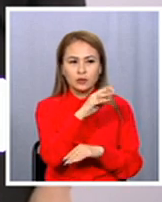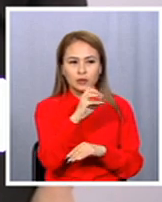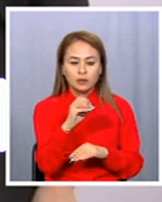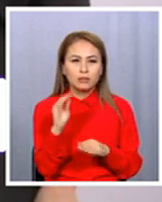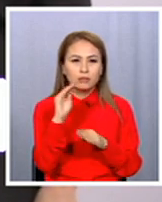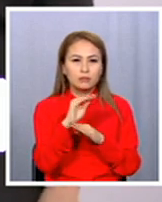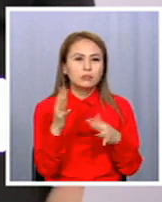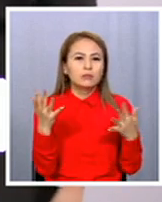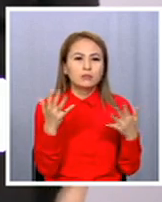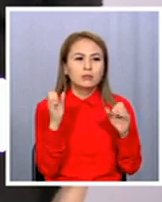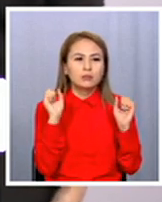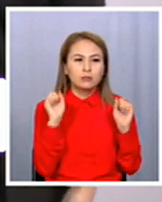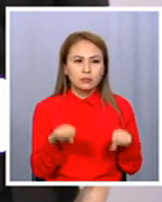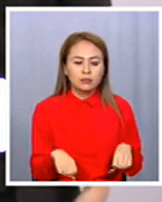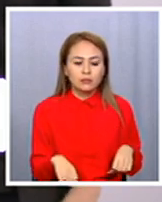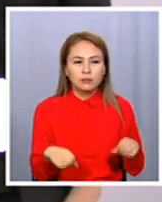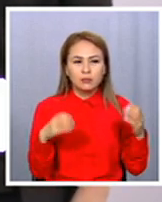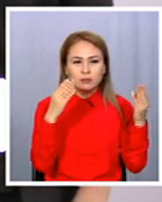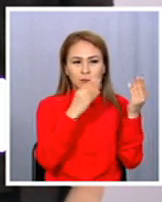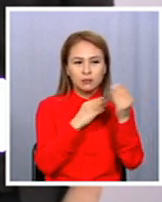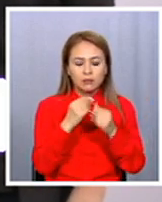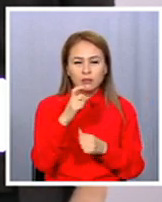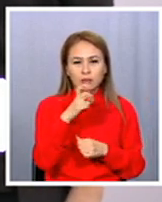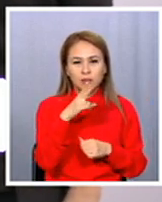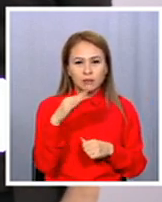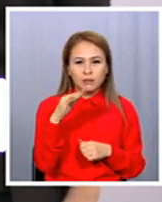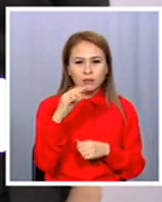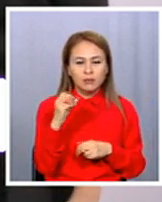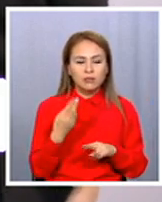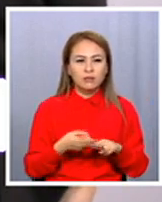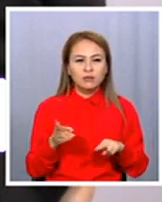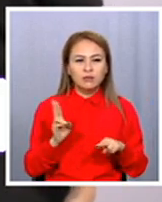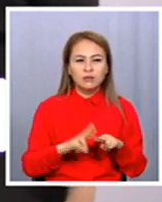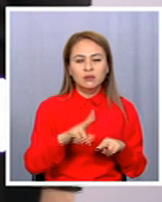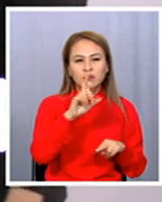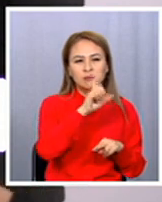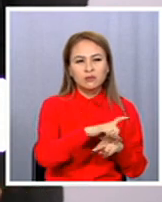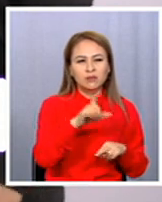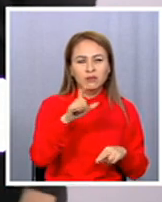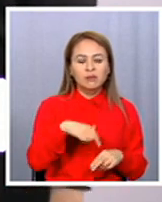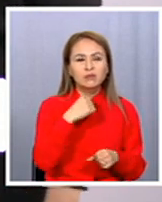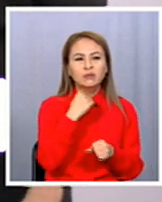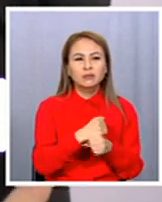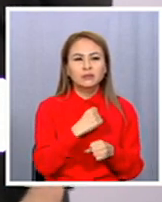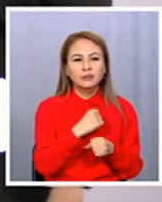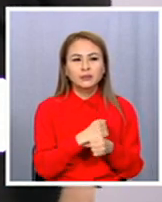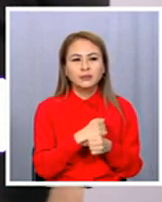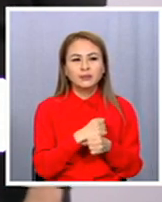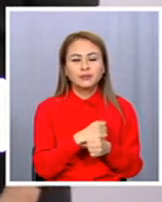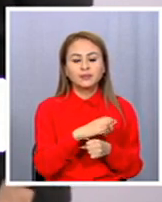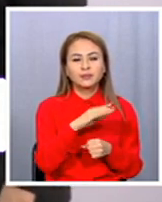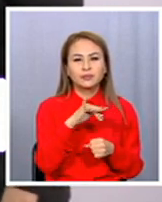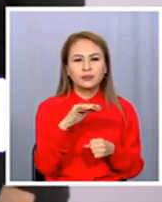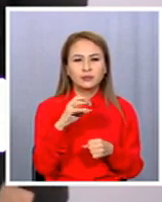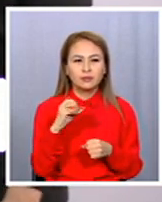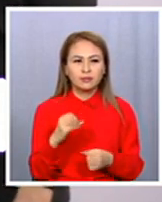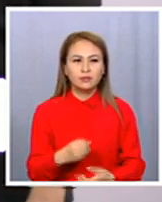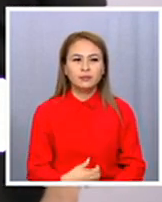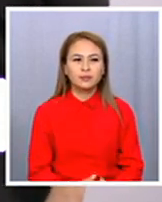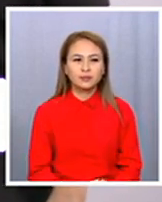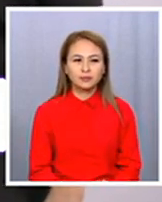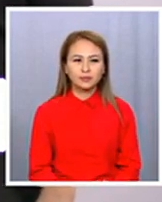болады? Яғни жасанды экожүйе деп отырғанымыз балар, адамның қолымен жасалатын жүйе. яғни бұл